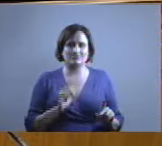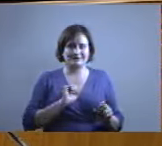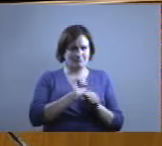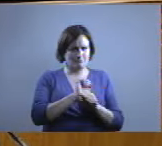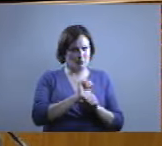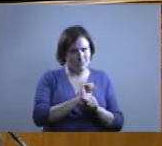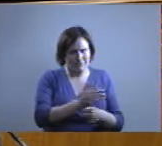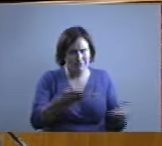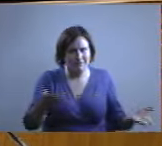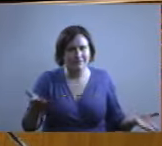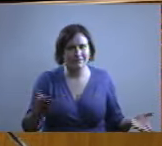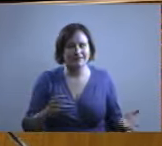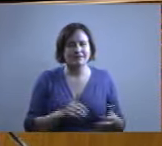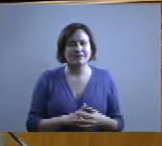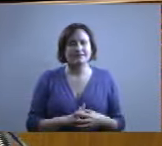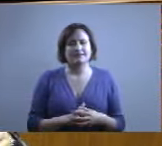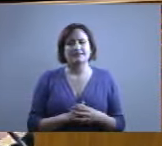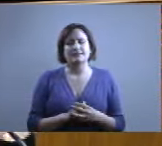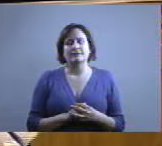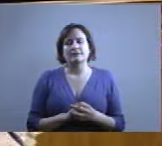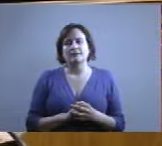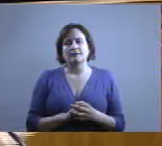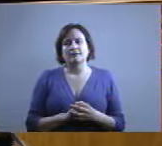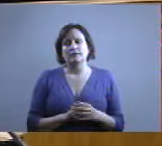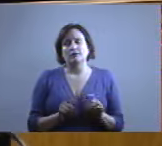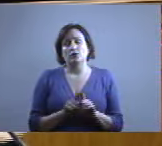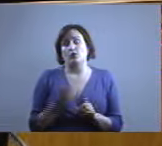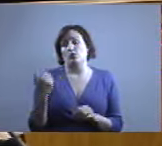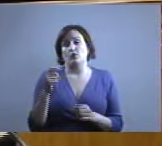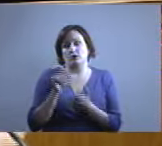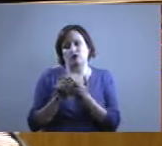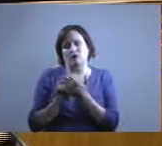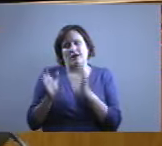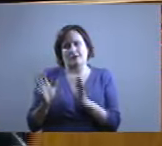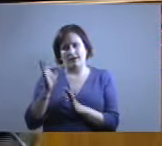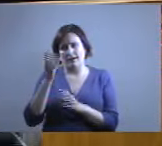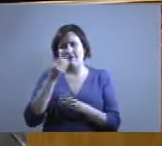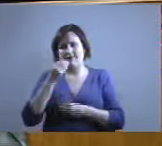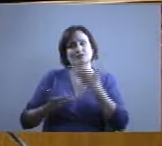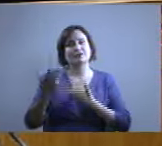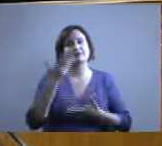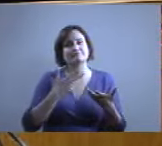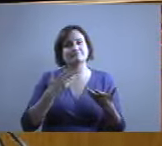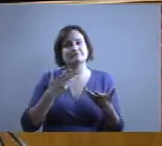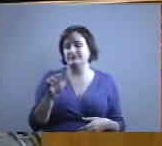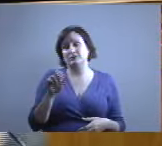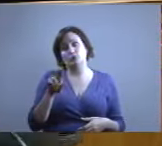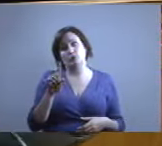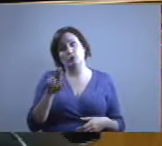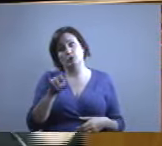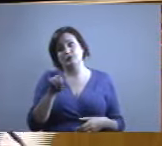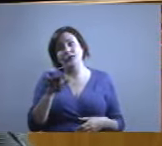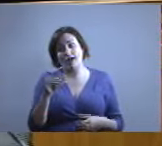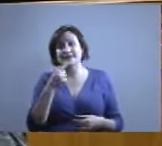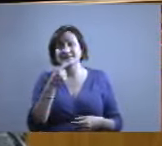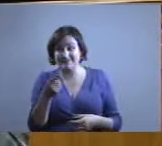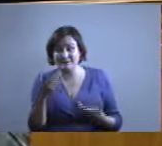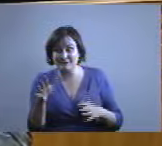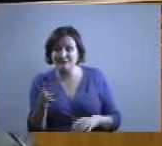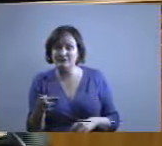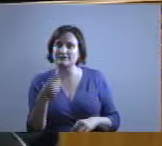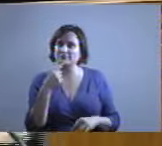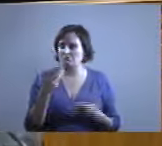die buitel in te span om die aarde oop te kloof. Dit is wat taal met nie verwag, wat glad nie